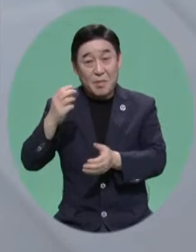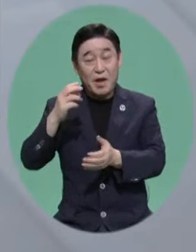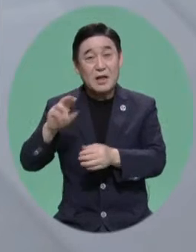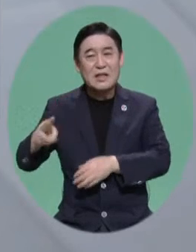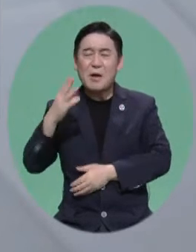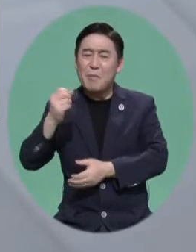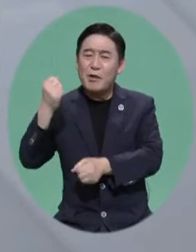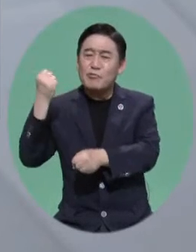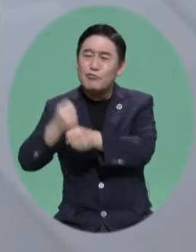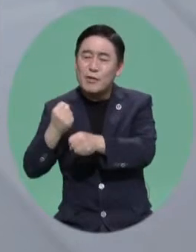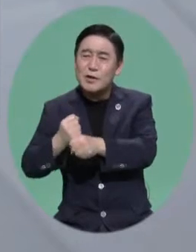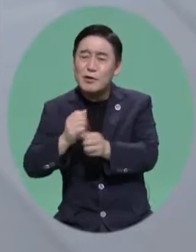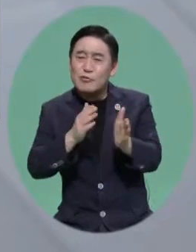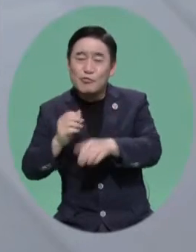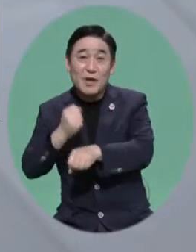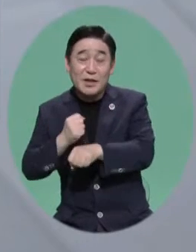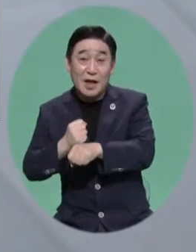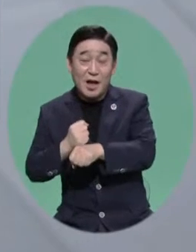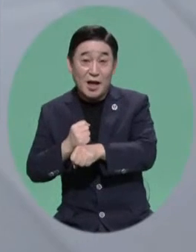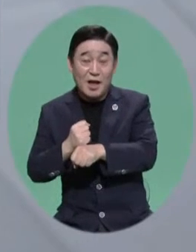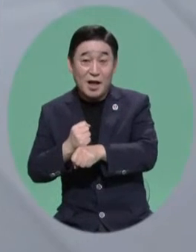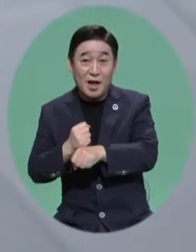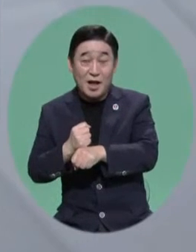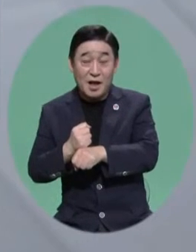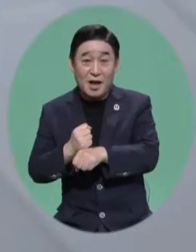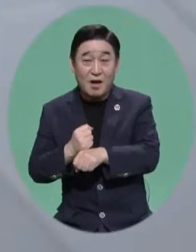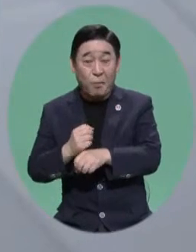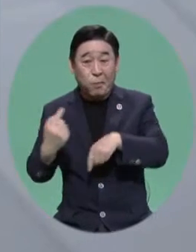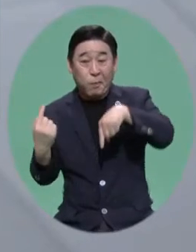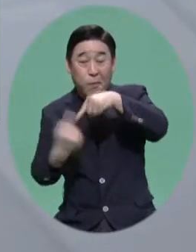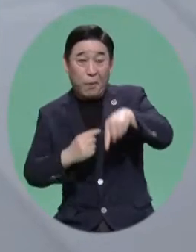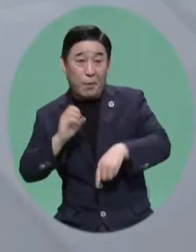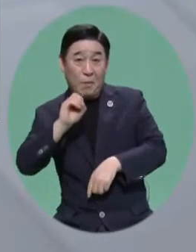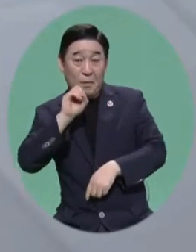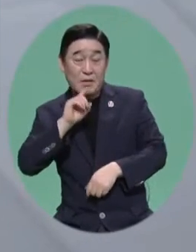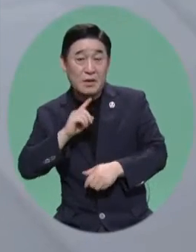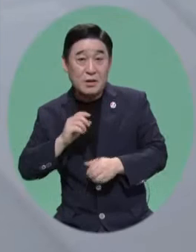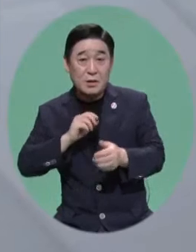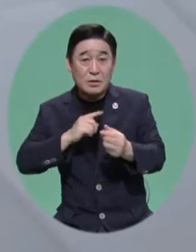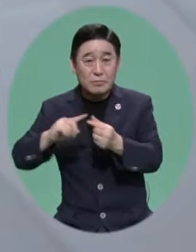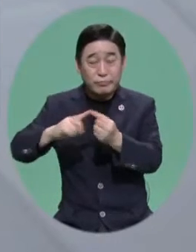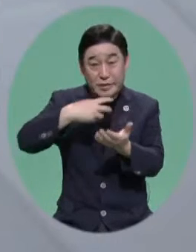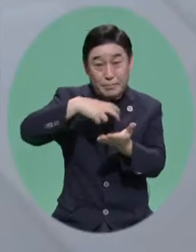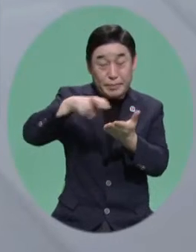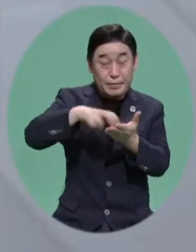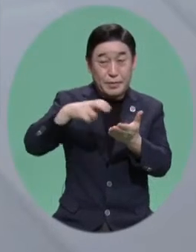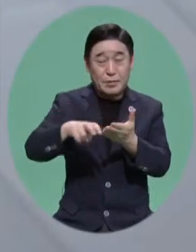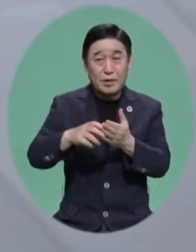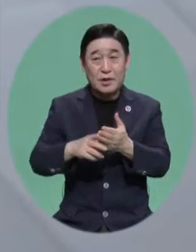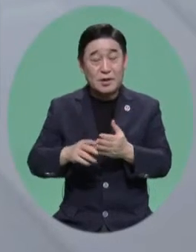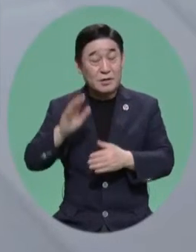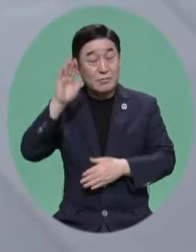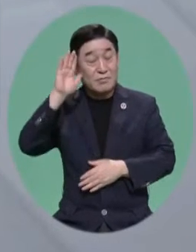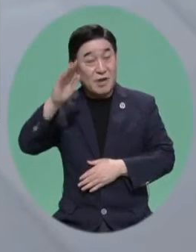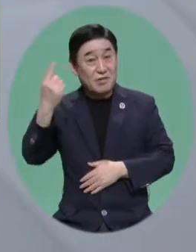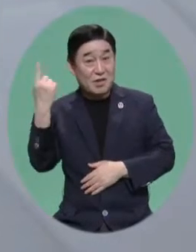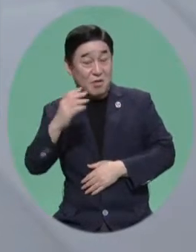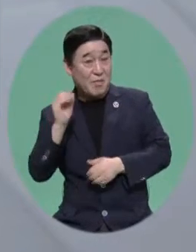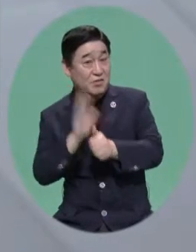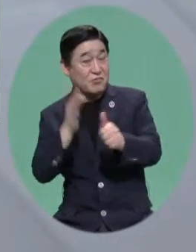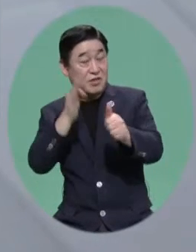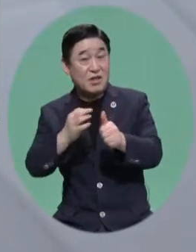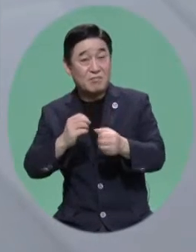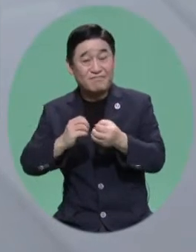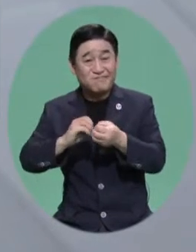나중에는 1000만원 내가 당선되면 지원하겠다 이렇게 말씀하셨는데 우리 연 4개를 후보 님의 진심을 어떤 겁니까